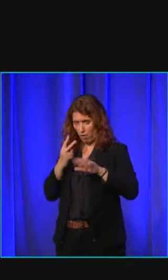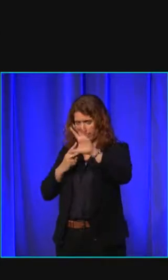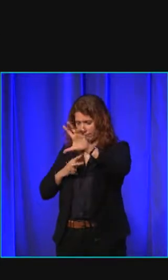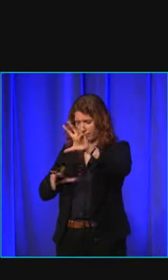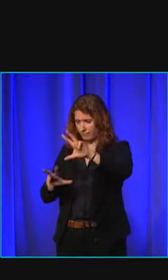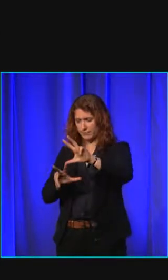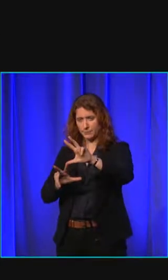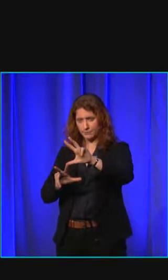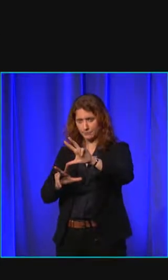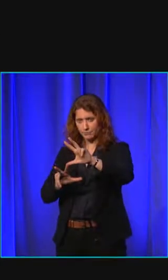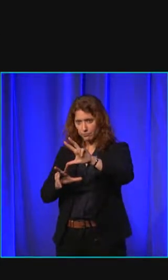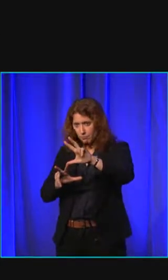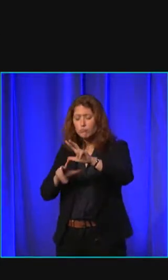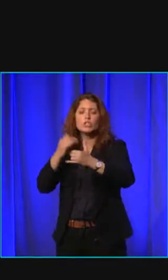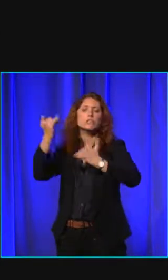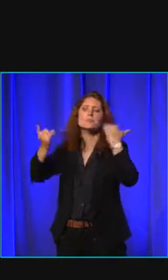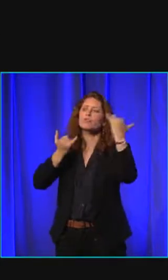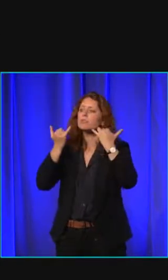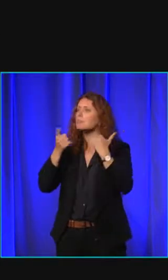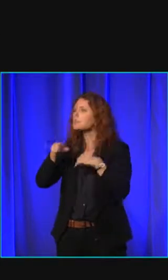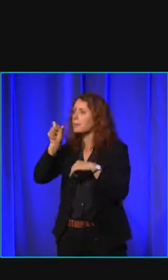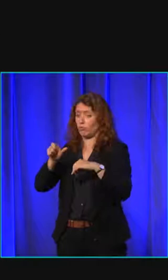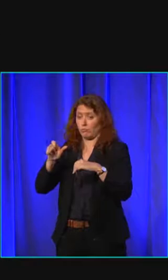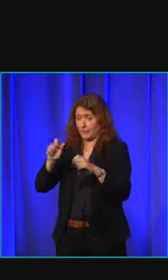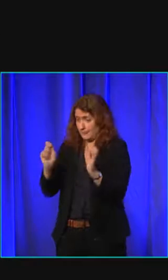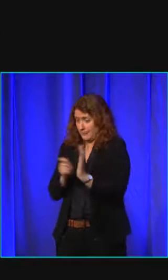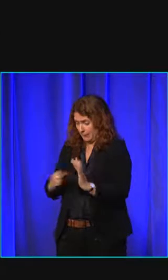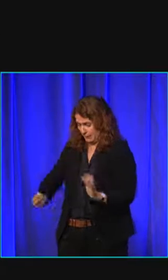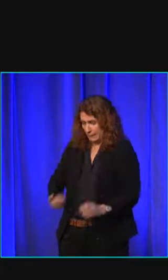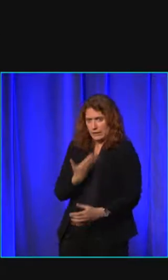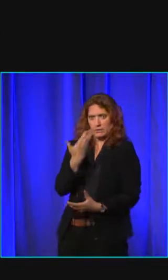On imagine que l'individu se blesse